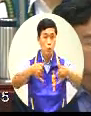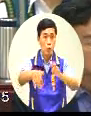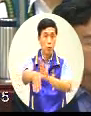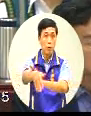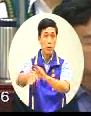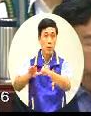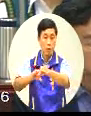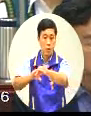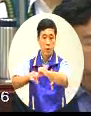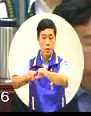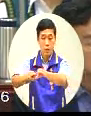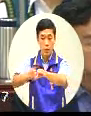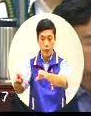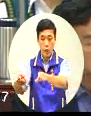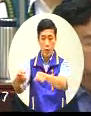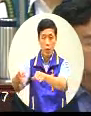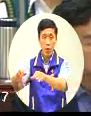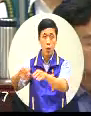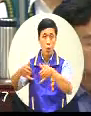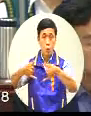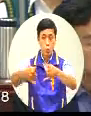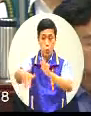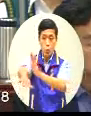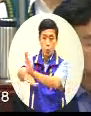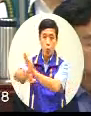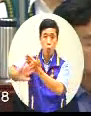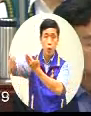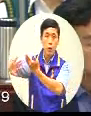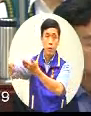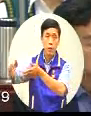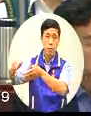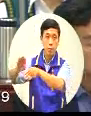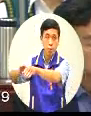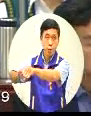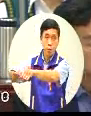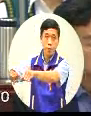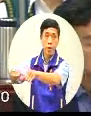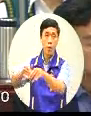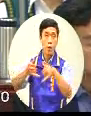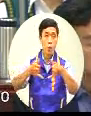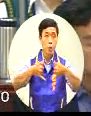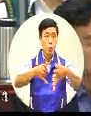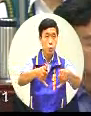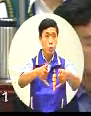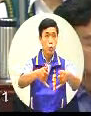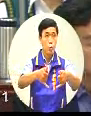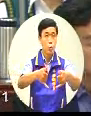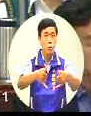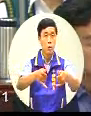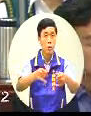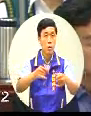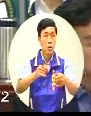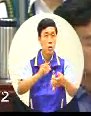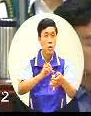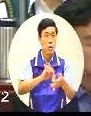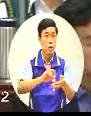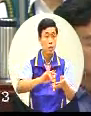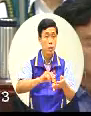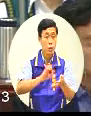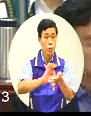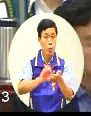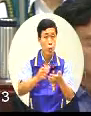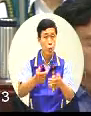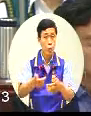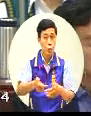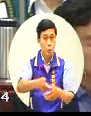移到路外停车，那我们的整个道路的断面配置部分是采取的是一块一慢的方